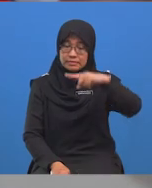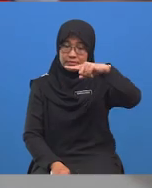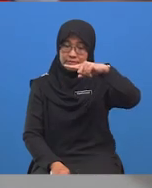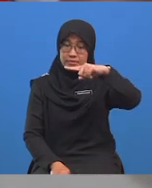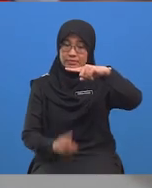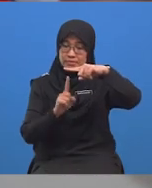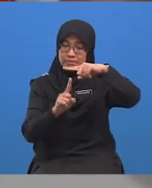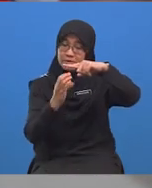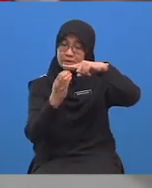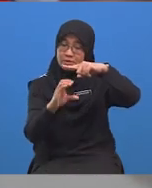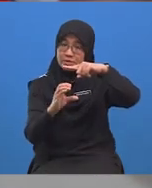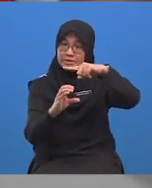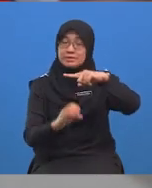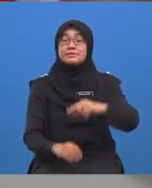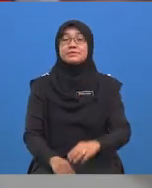Dan per 100.